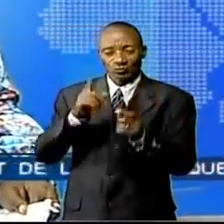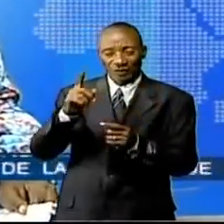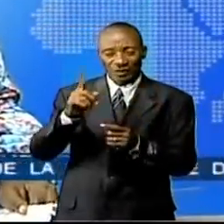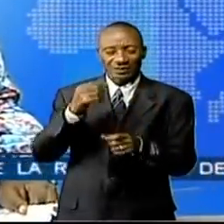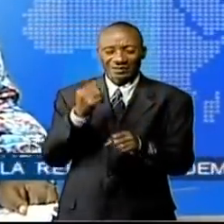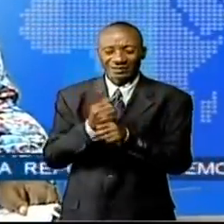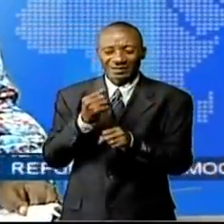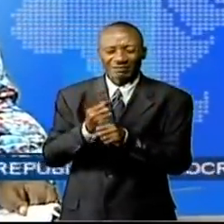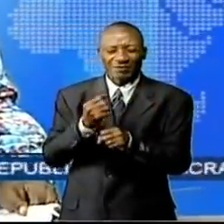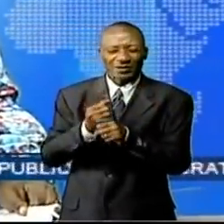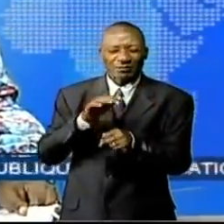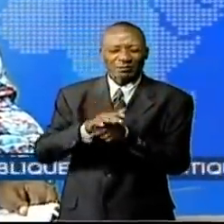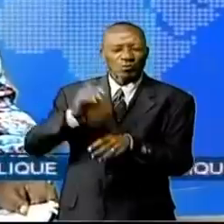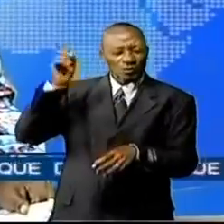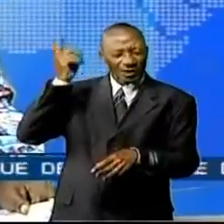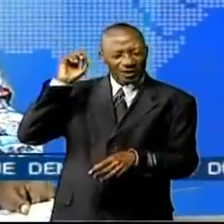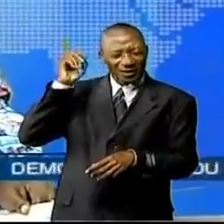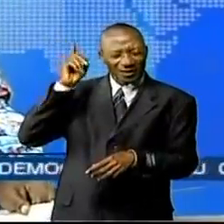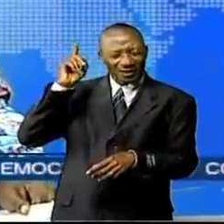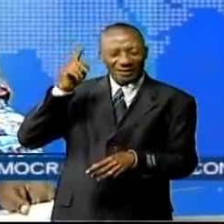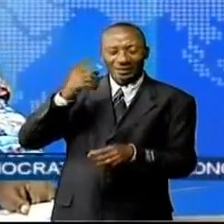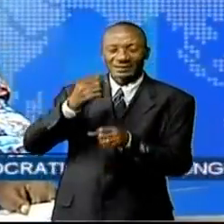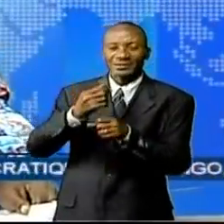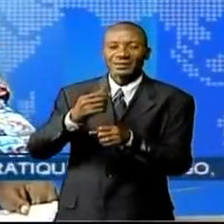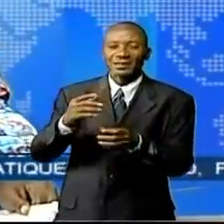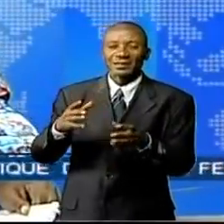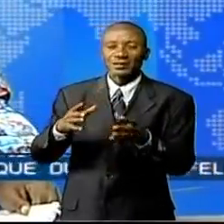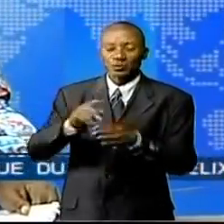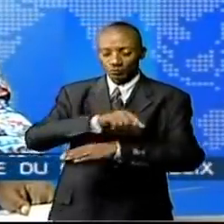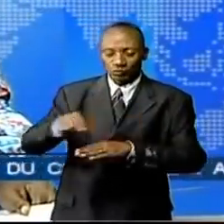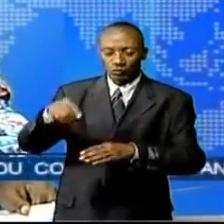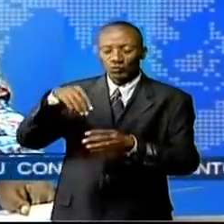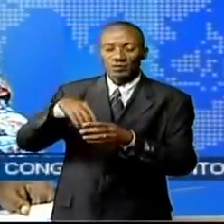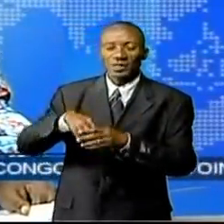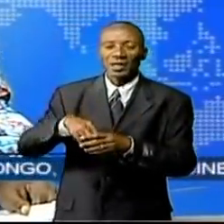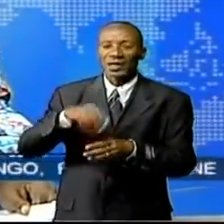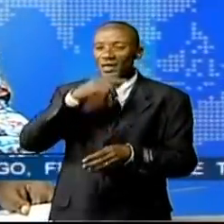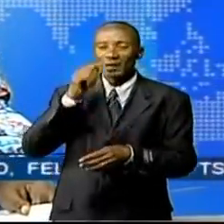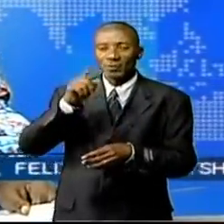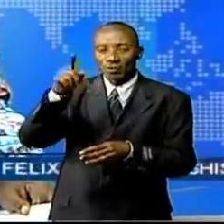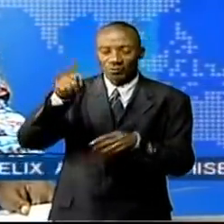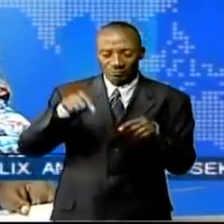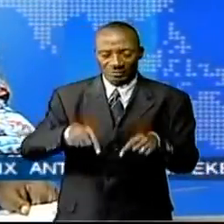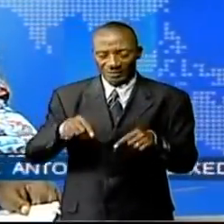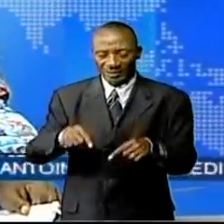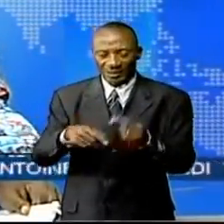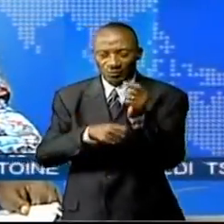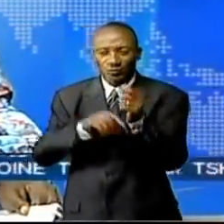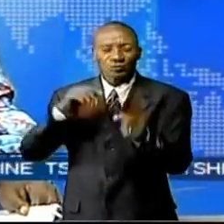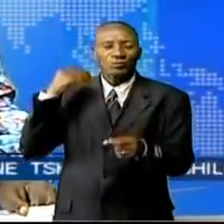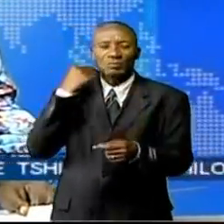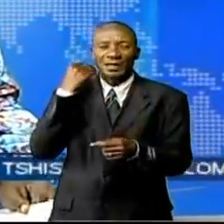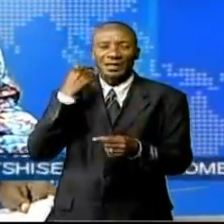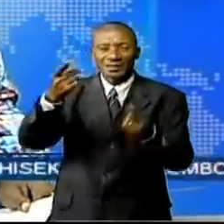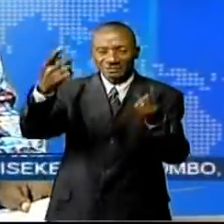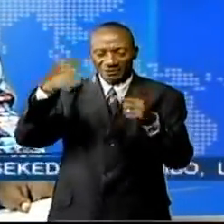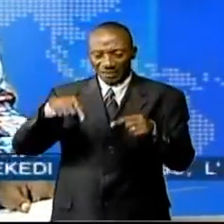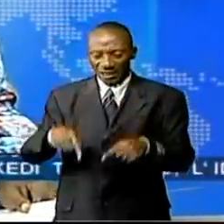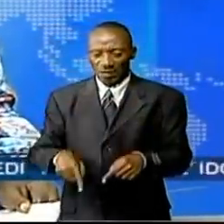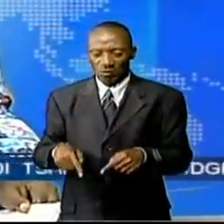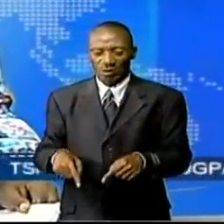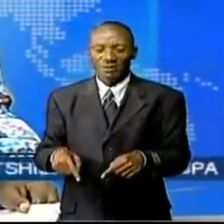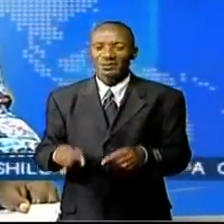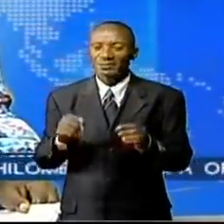eu des échanges fructueux avec le directeur général du groupe Loi Incorporated sur l'investissement. Les détails avec Jojo